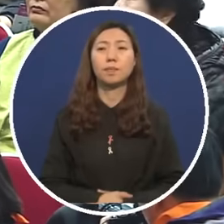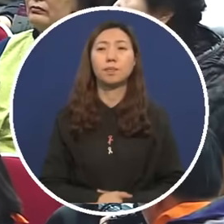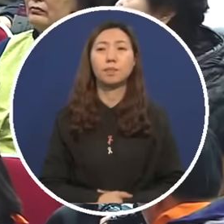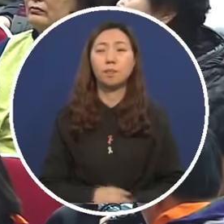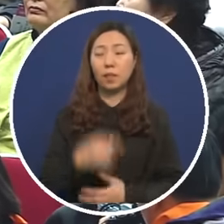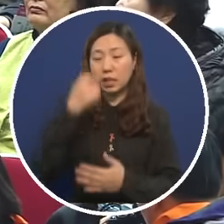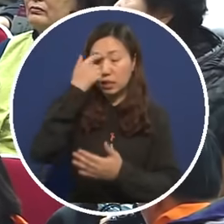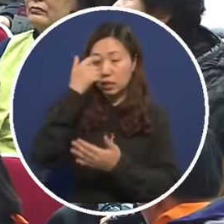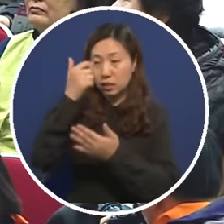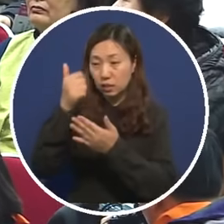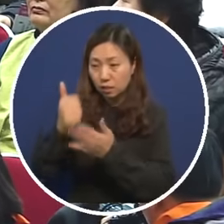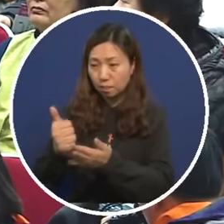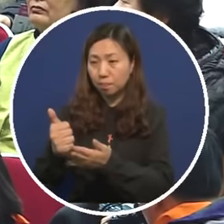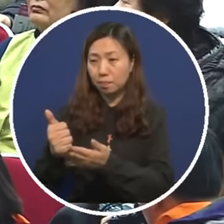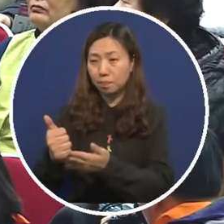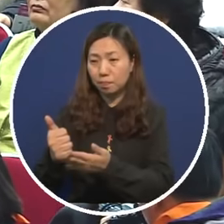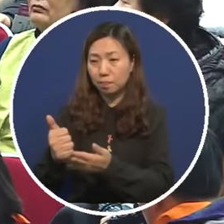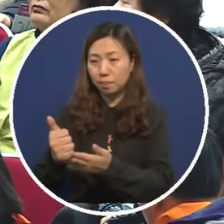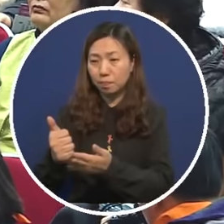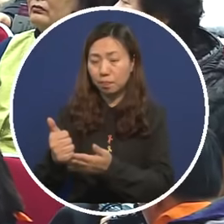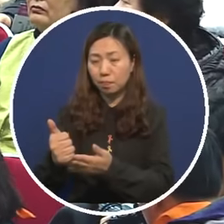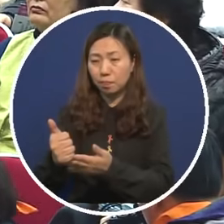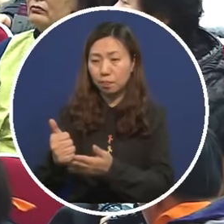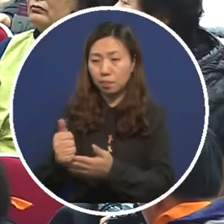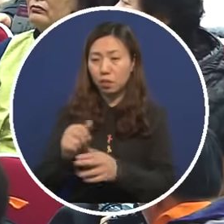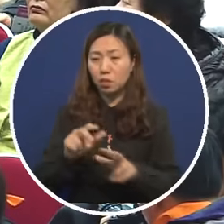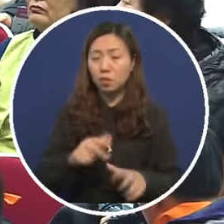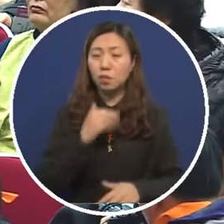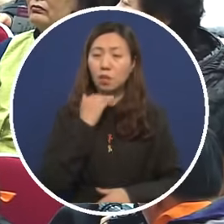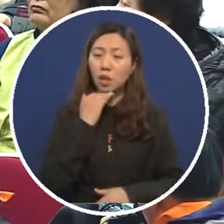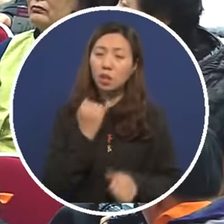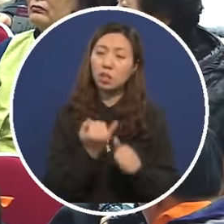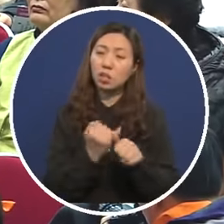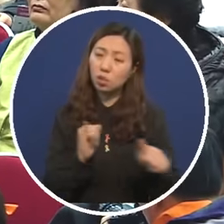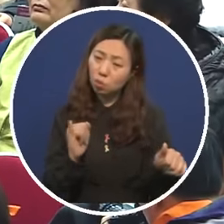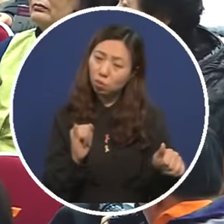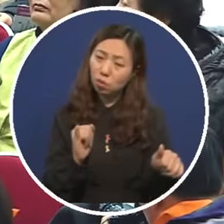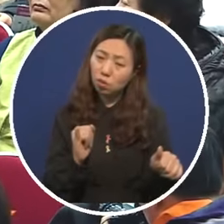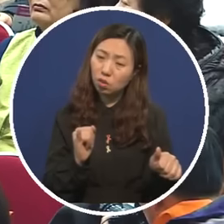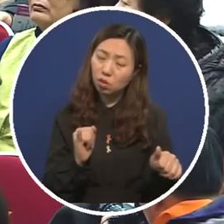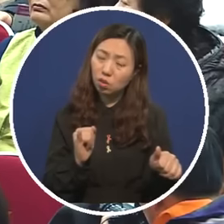스님, 이 나이에 이혼을 해야 하는지